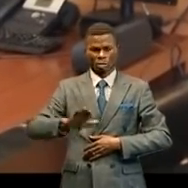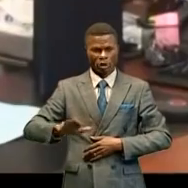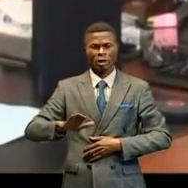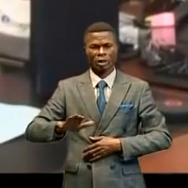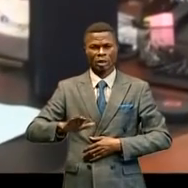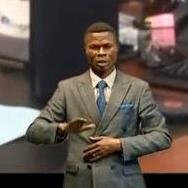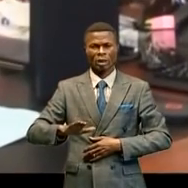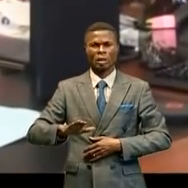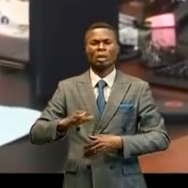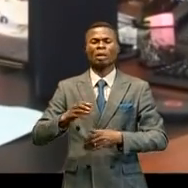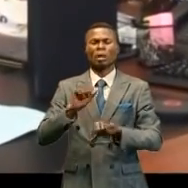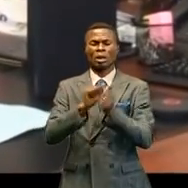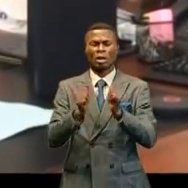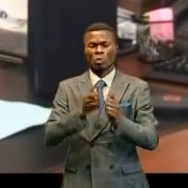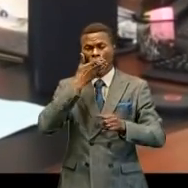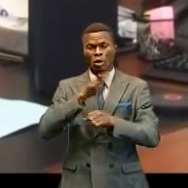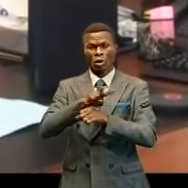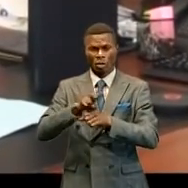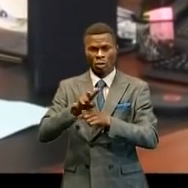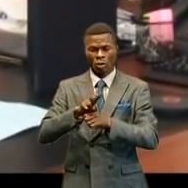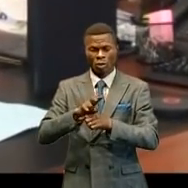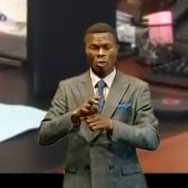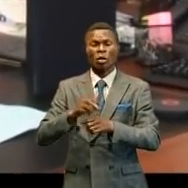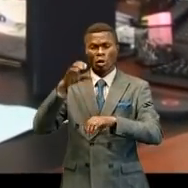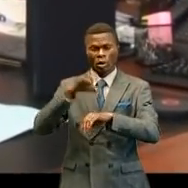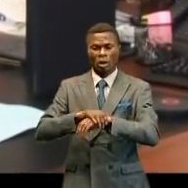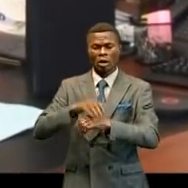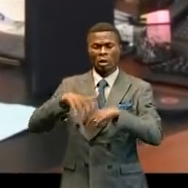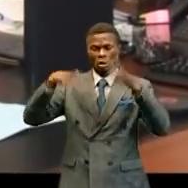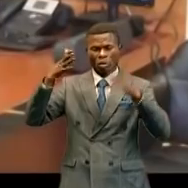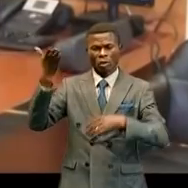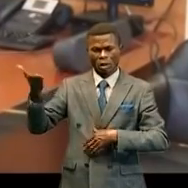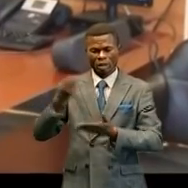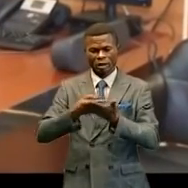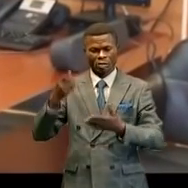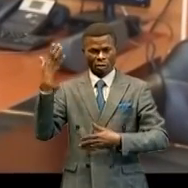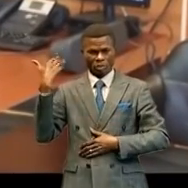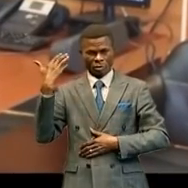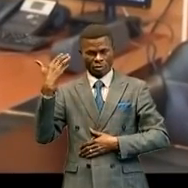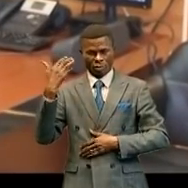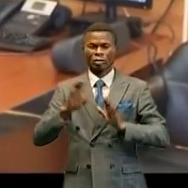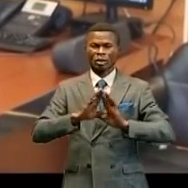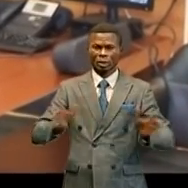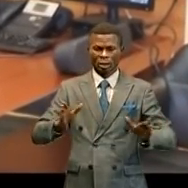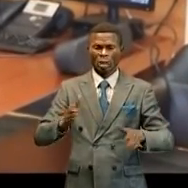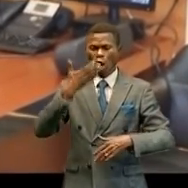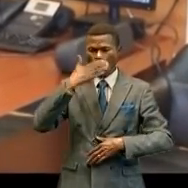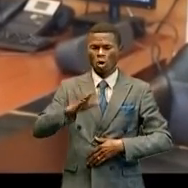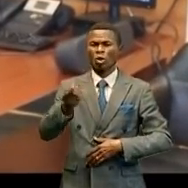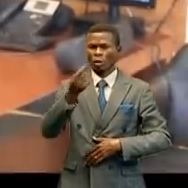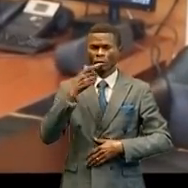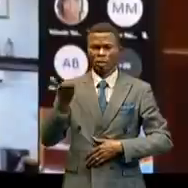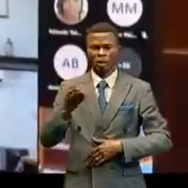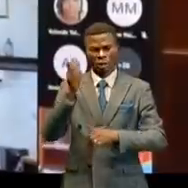Congo où les cas de Covid se sont révélés en hausse ces 2 dernières semaines. La capacité des productions